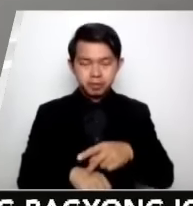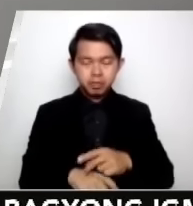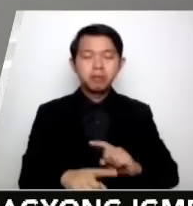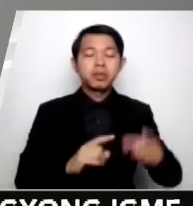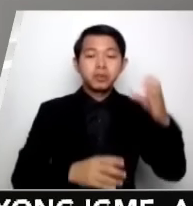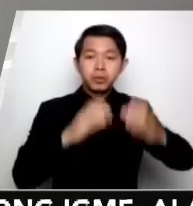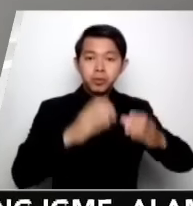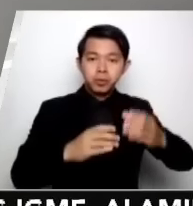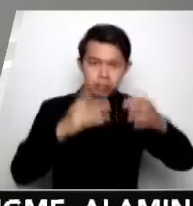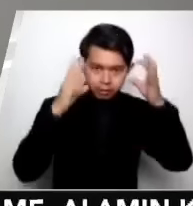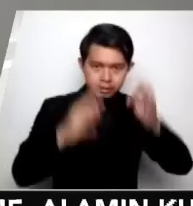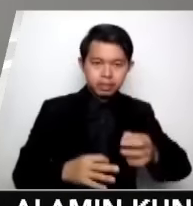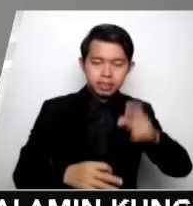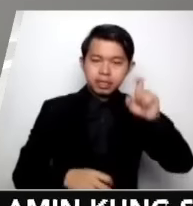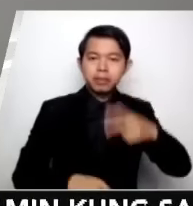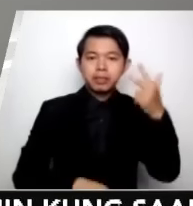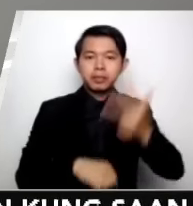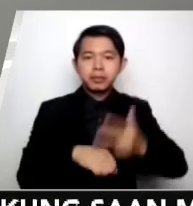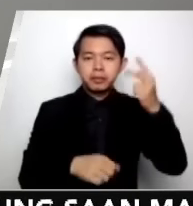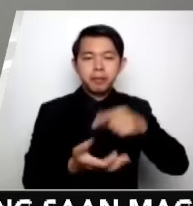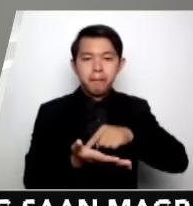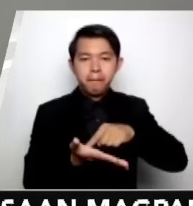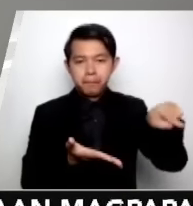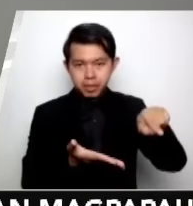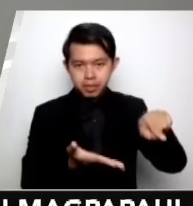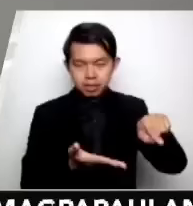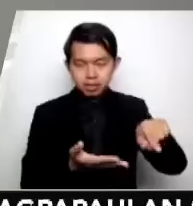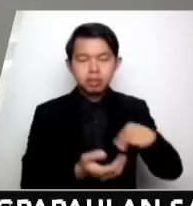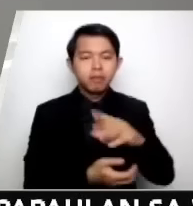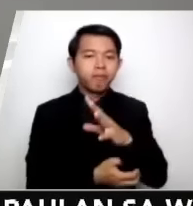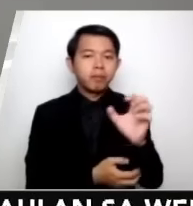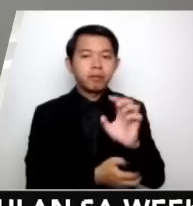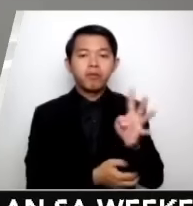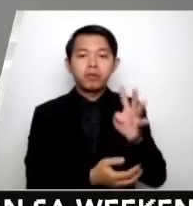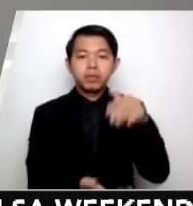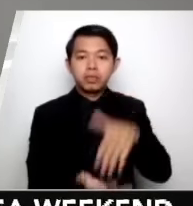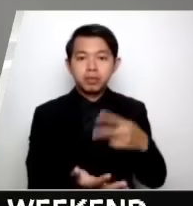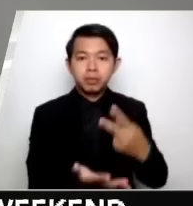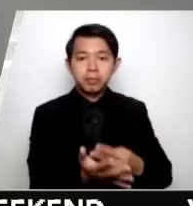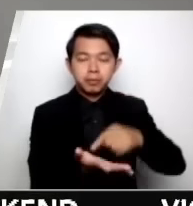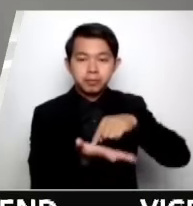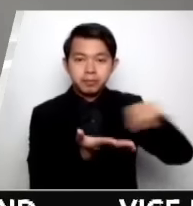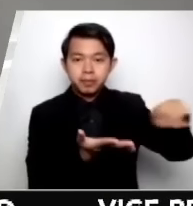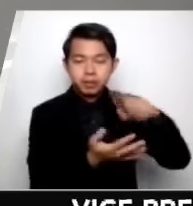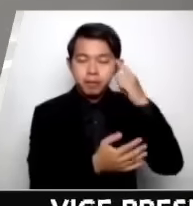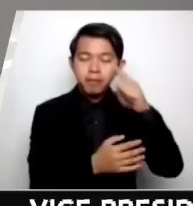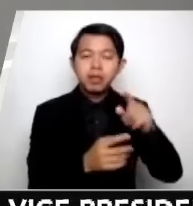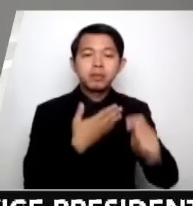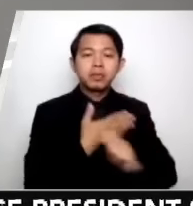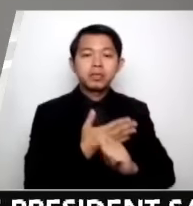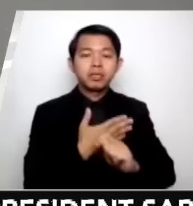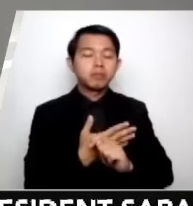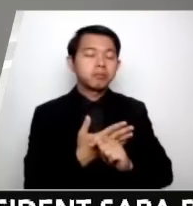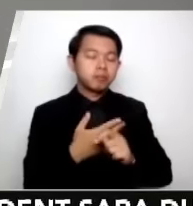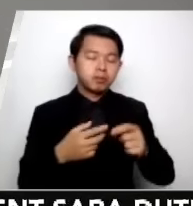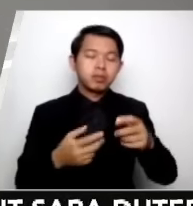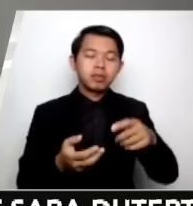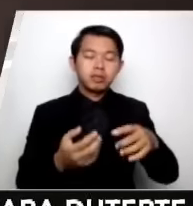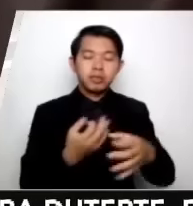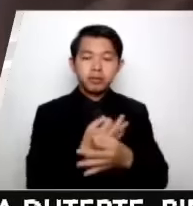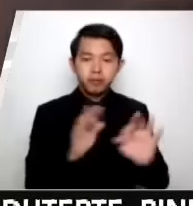Guo. 540,000 pesos ang inilagak niyang piyansa para sa graft. Pero sa huli, di pa rin siya